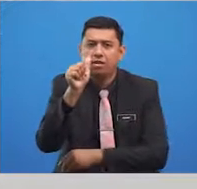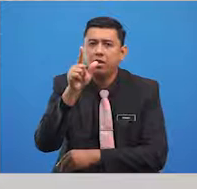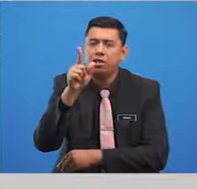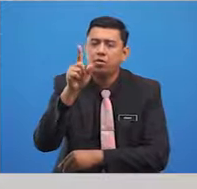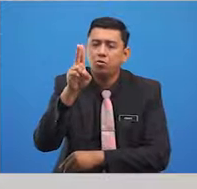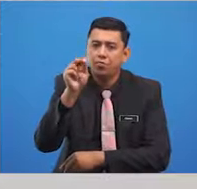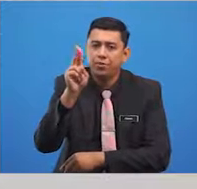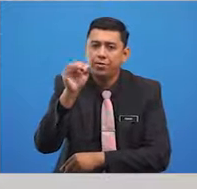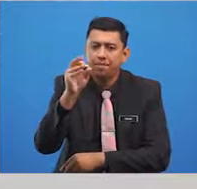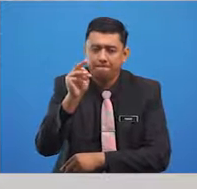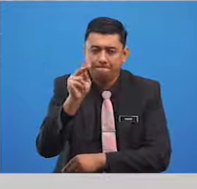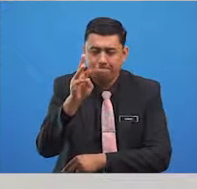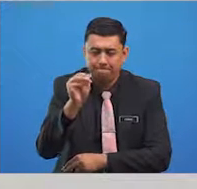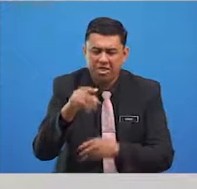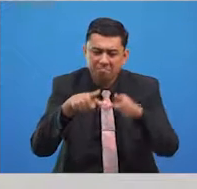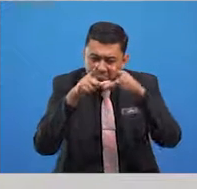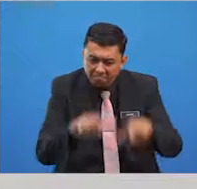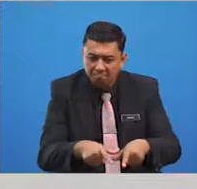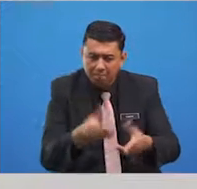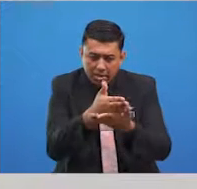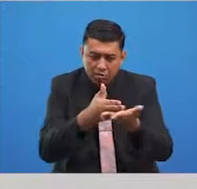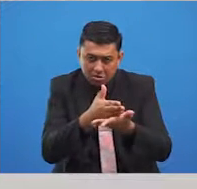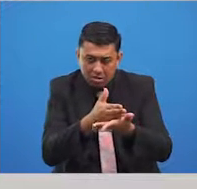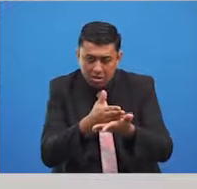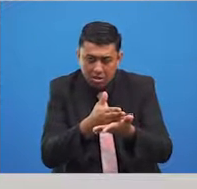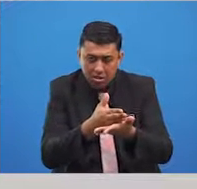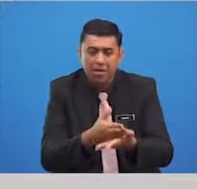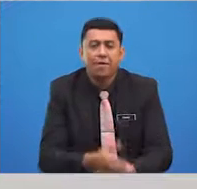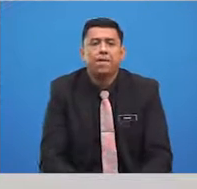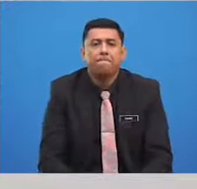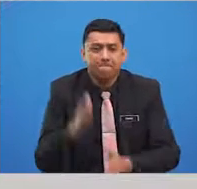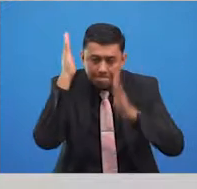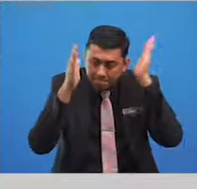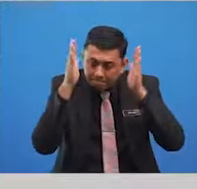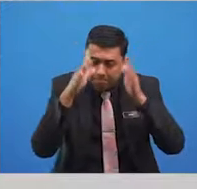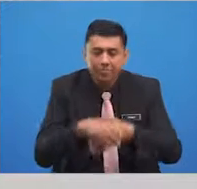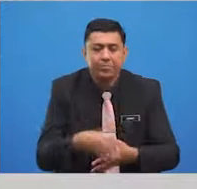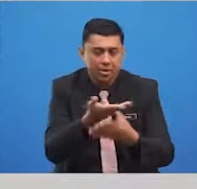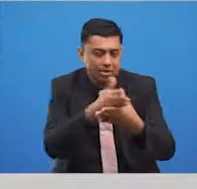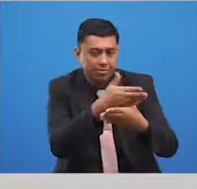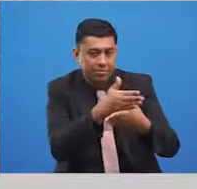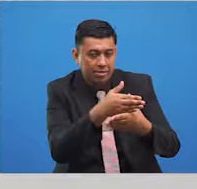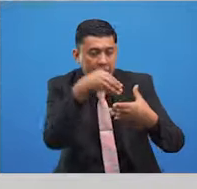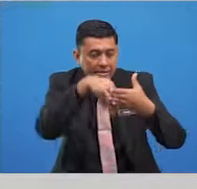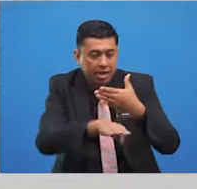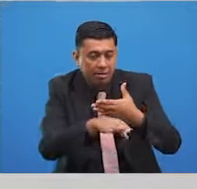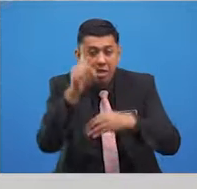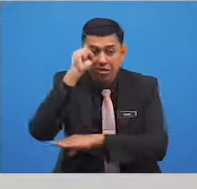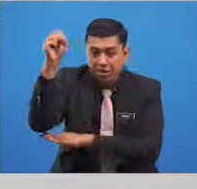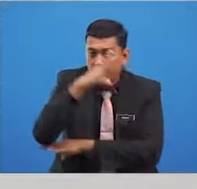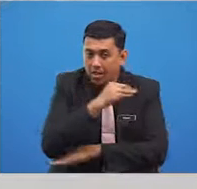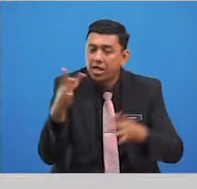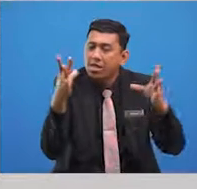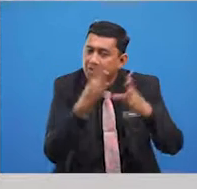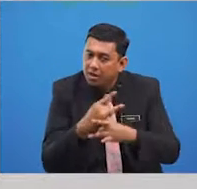laterit. Ia terletak di bahagian tengah semenanjung Malaysia dan di bahagian pedalaman Sabah dan